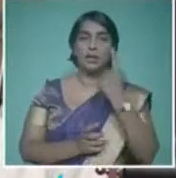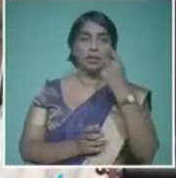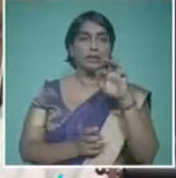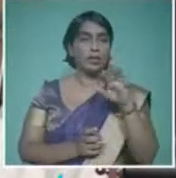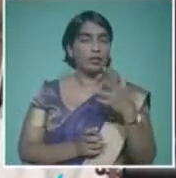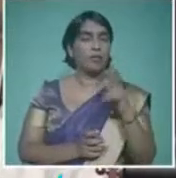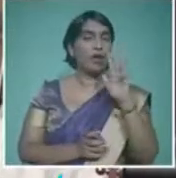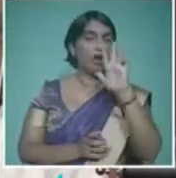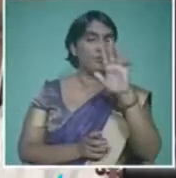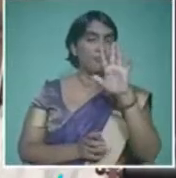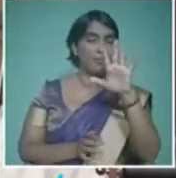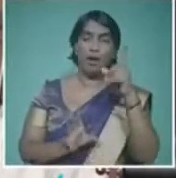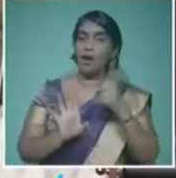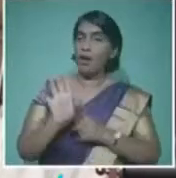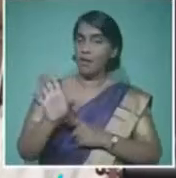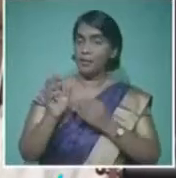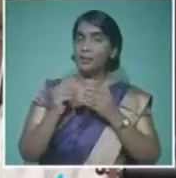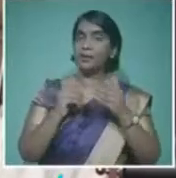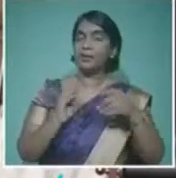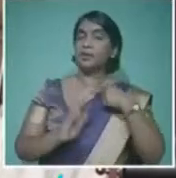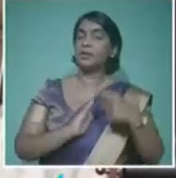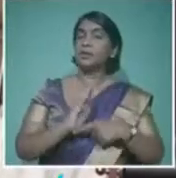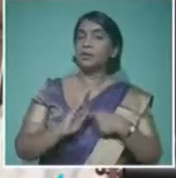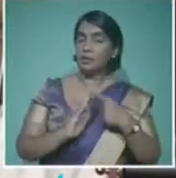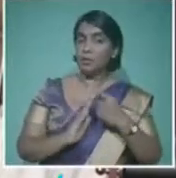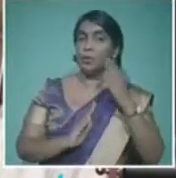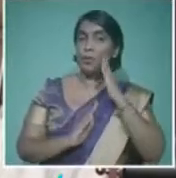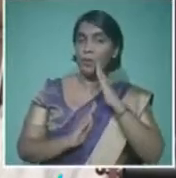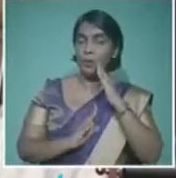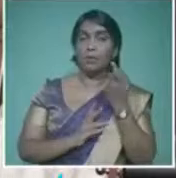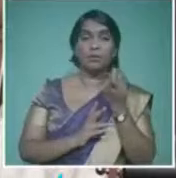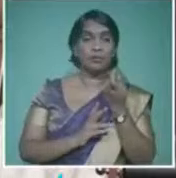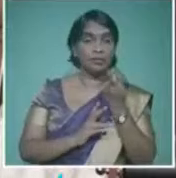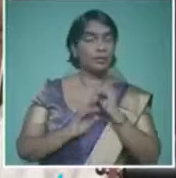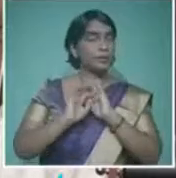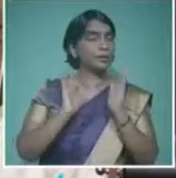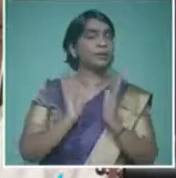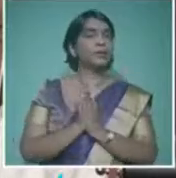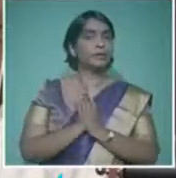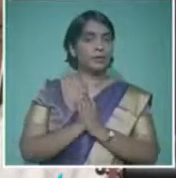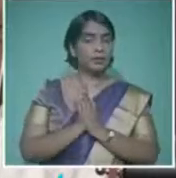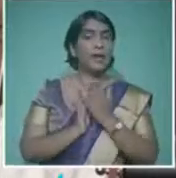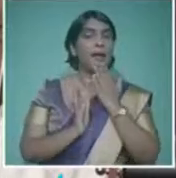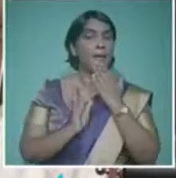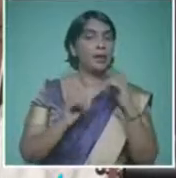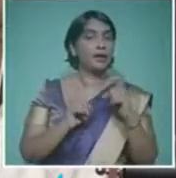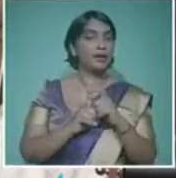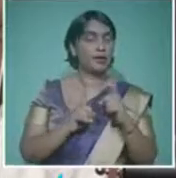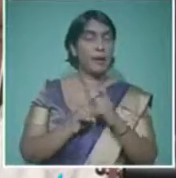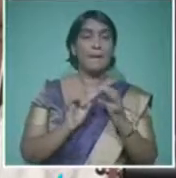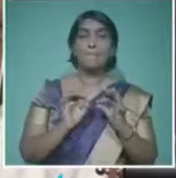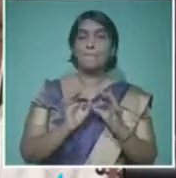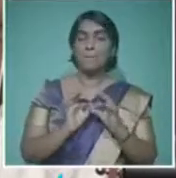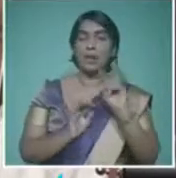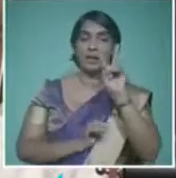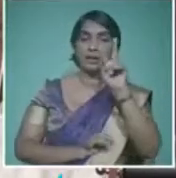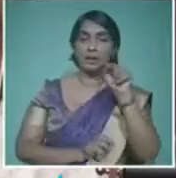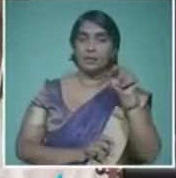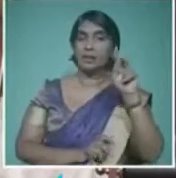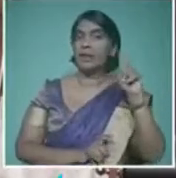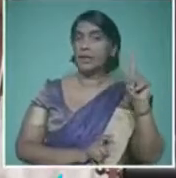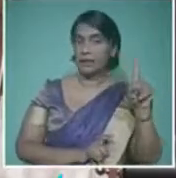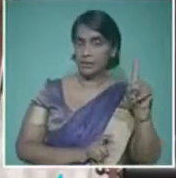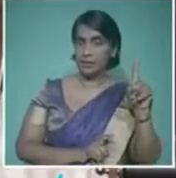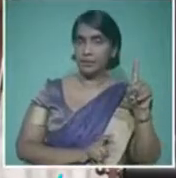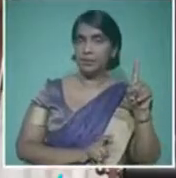එක්දාස් නමසේ අනුපා වසර වනට ලංකාවේ විදේශ සංචති ප්‍රමාණය එමරිකානු ඩොලට් බිලියන දෙකයි දසම